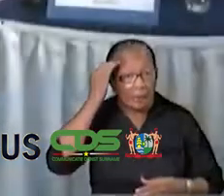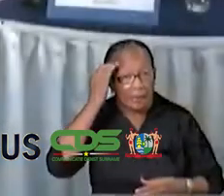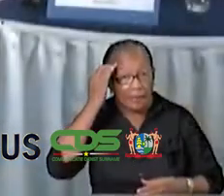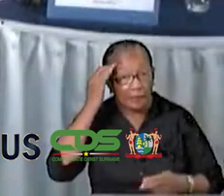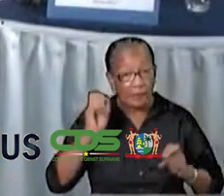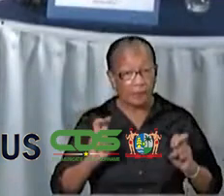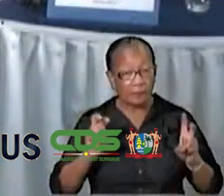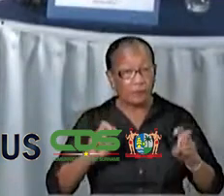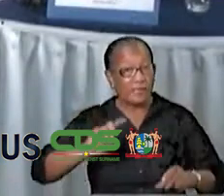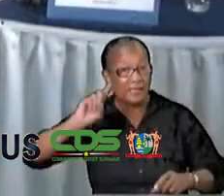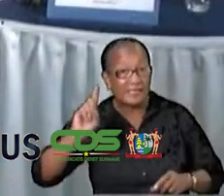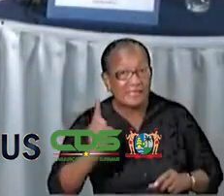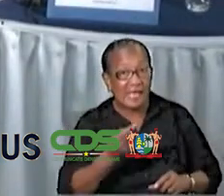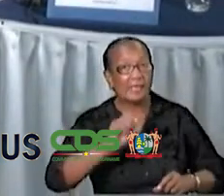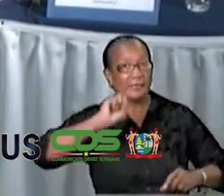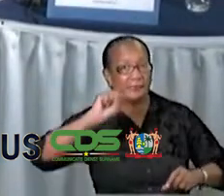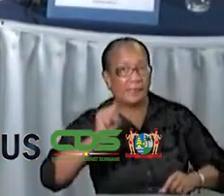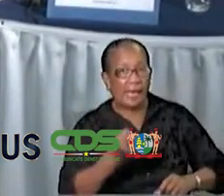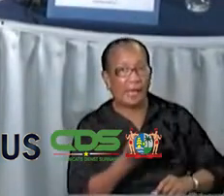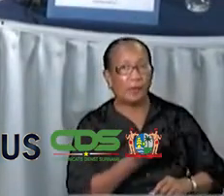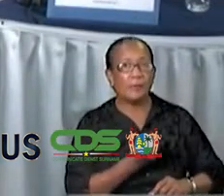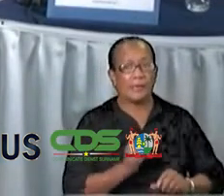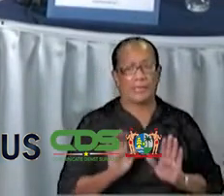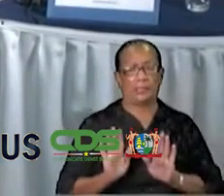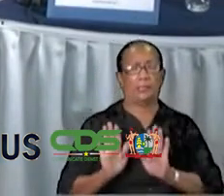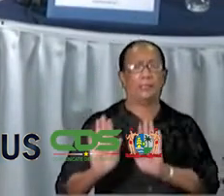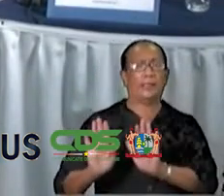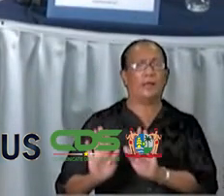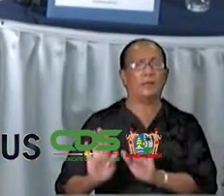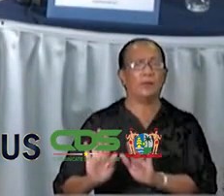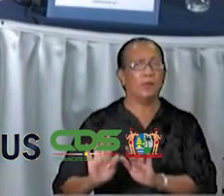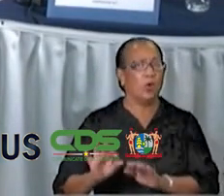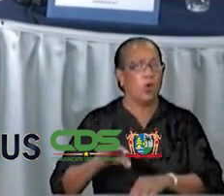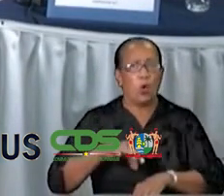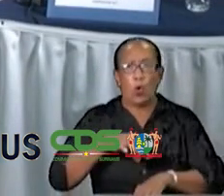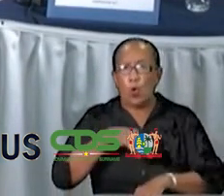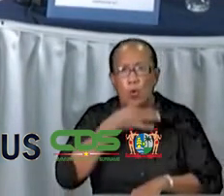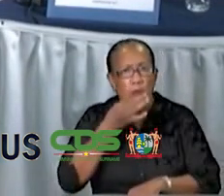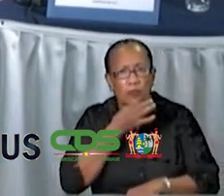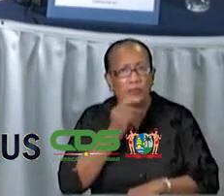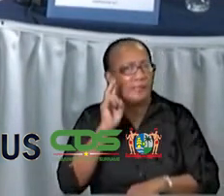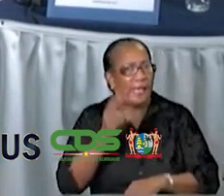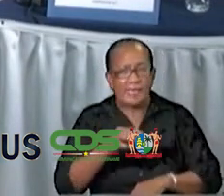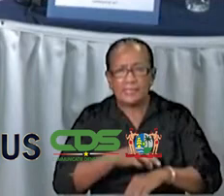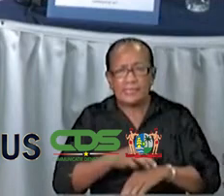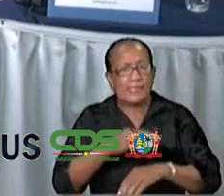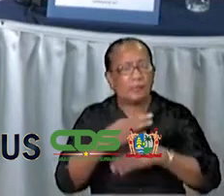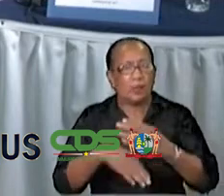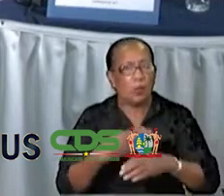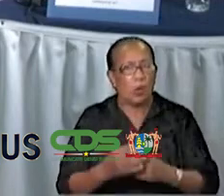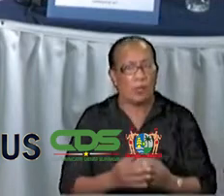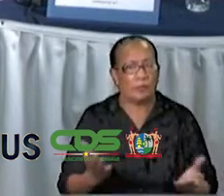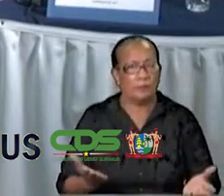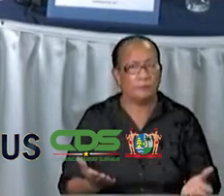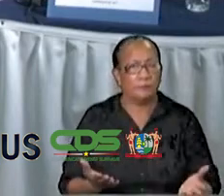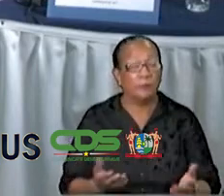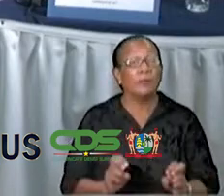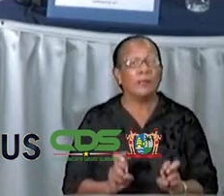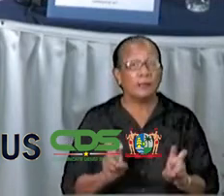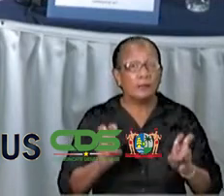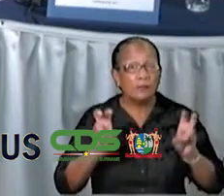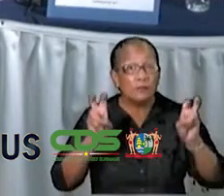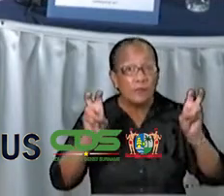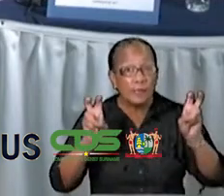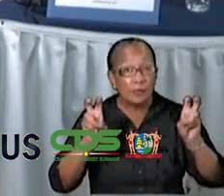sneller. En is het in staat het virus te remmen voordat het te veel schade doet. Nu is het zo, ik zei het al, dat de virussen